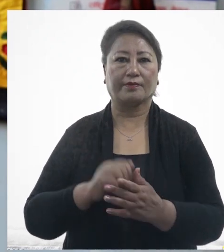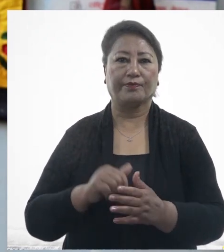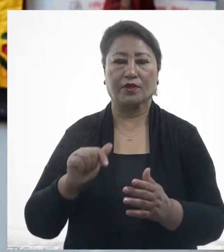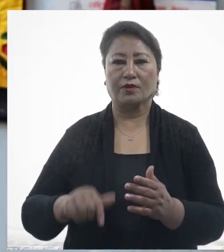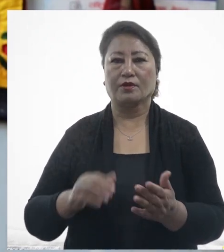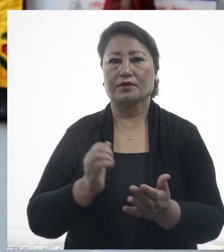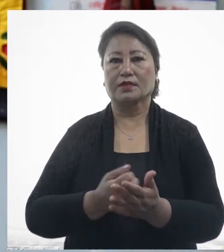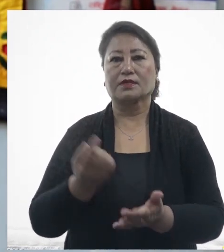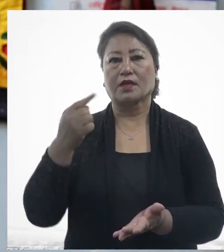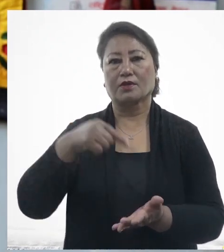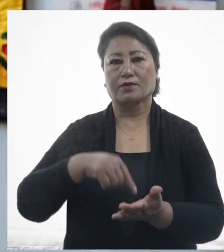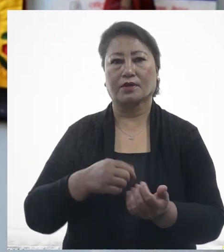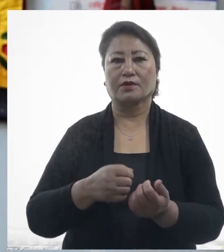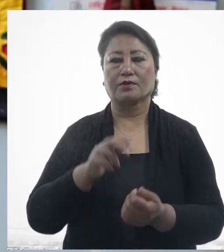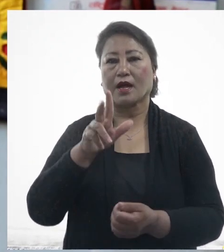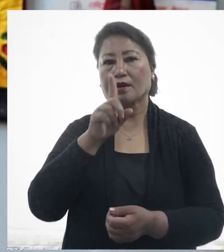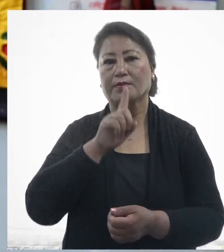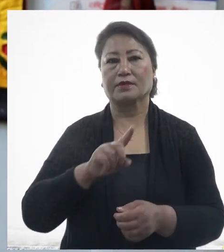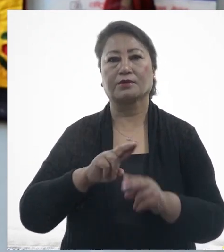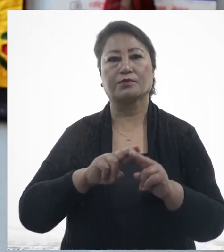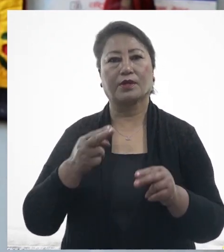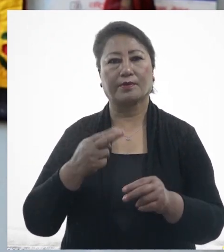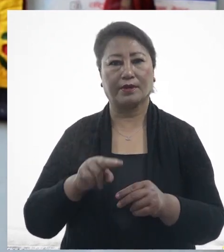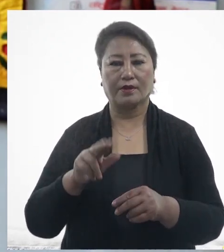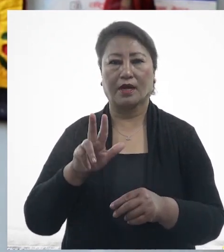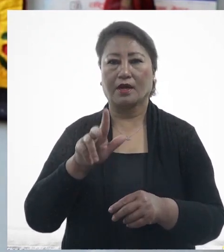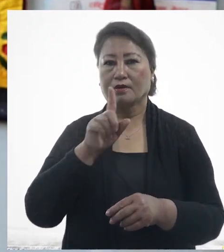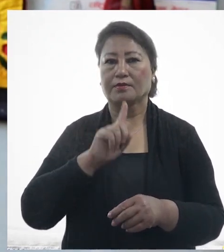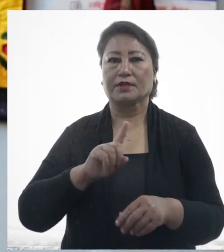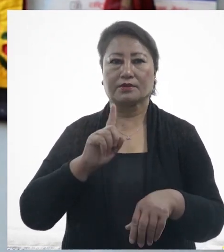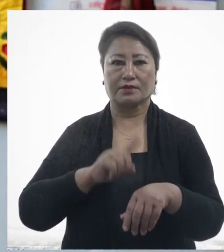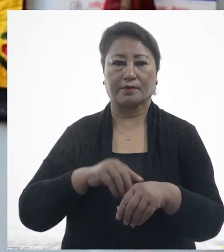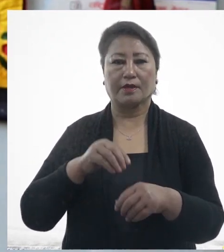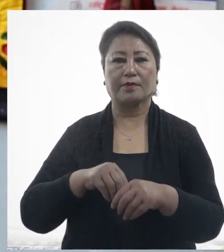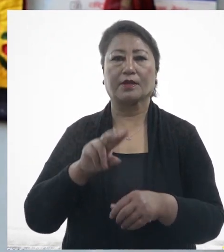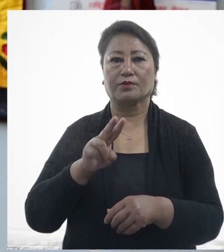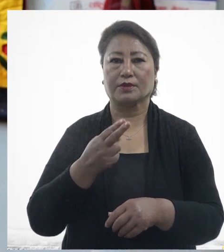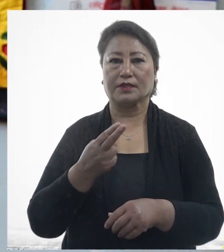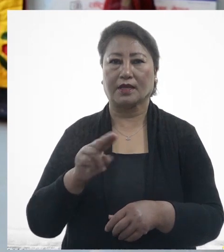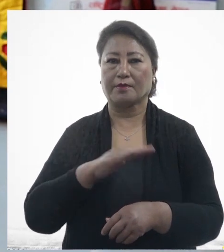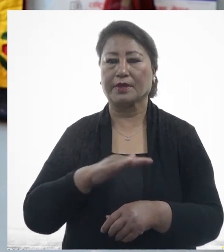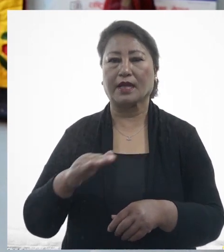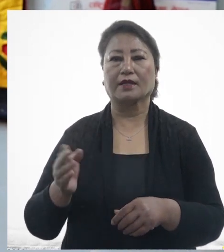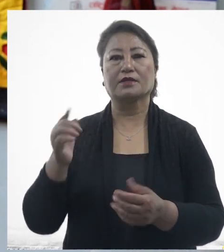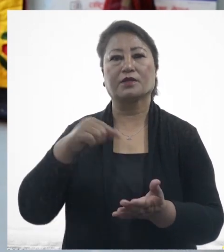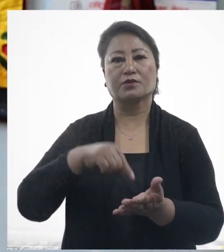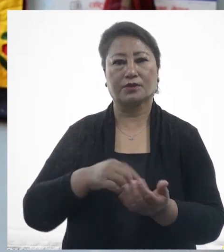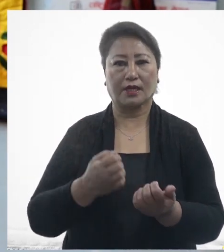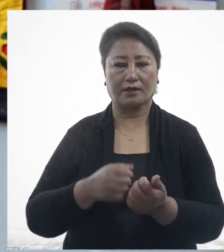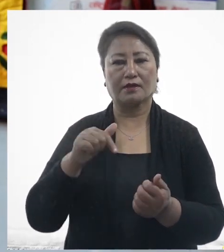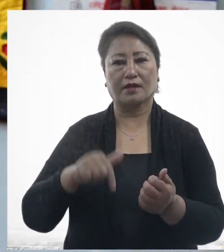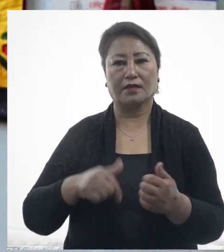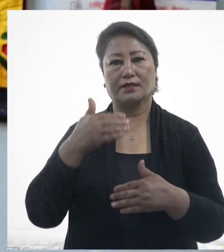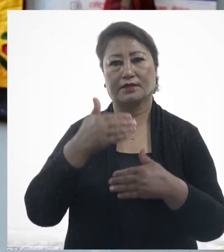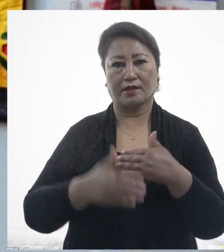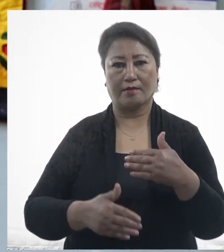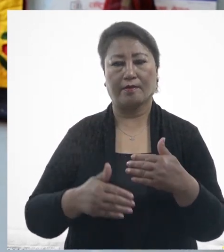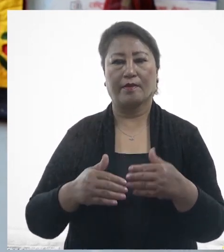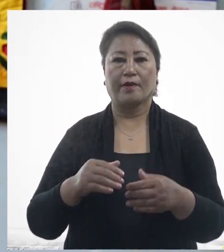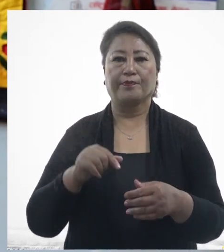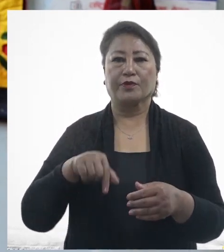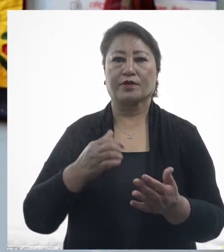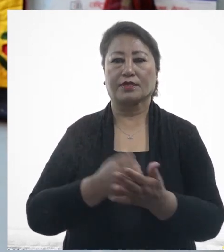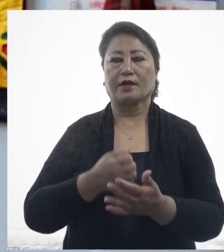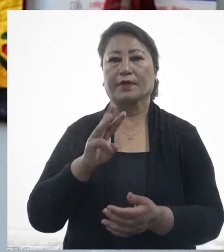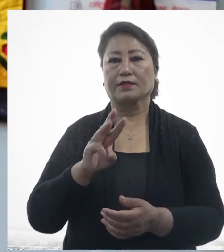संस्था सुरु गरेको लगभग 8 वर्ष भयो 8 वर्षको दौरानमा हामीले 2 जना स्टुडेन्टबाट सुरु गरेको अहिले आएर हाम्रोसम्म 30 जना जति